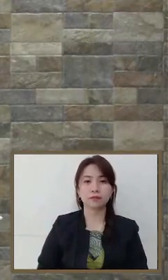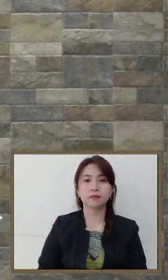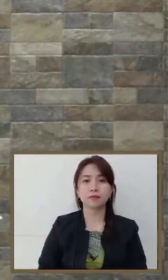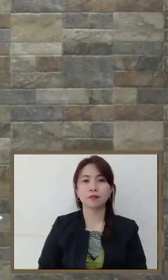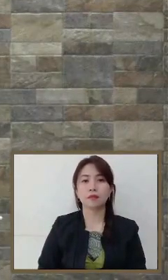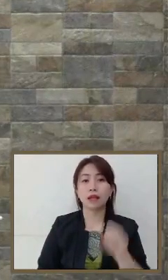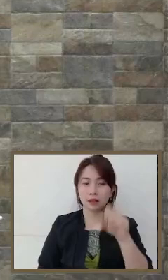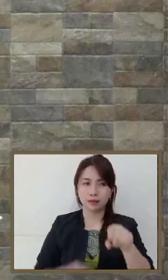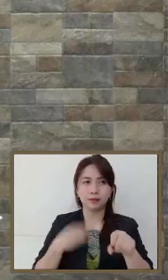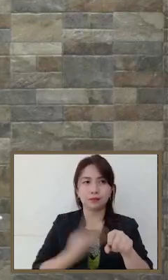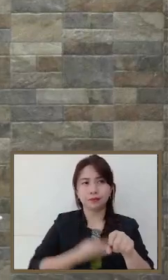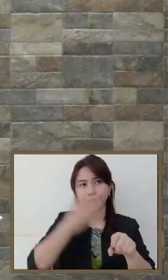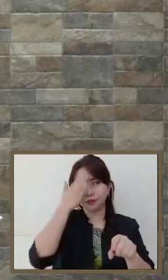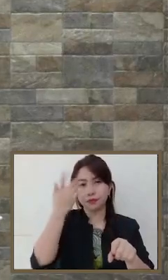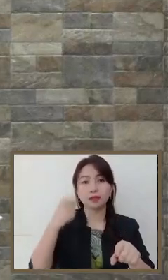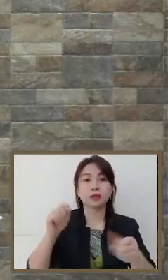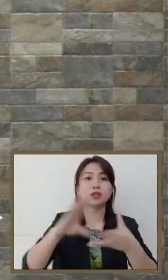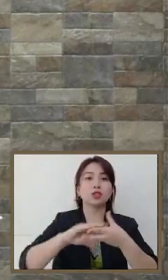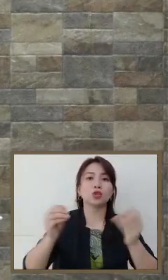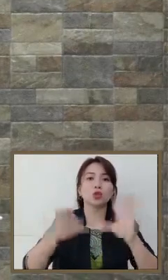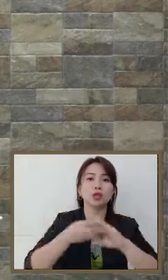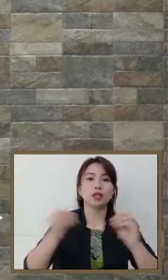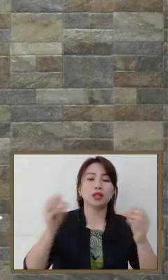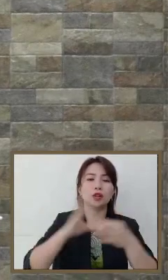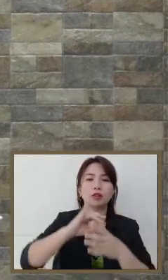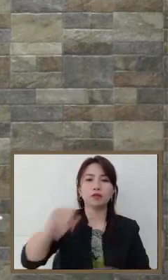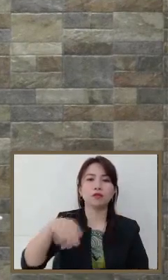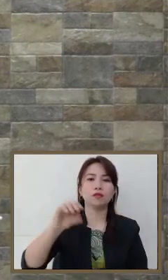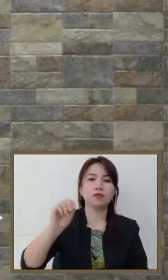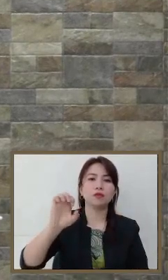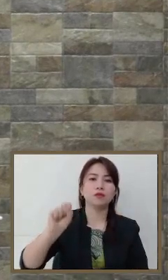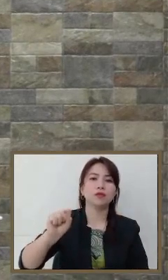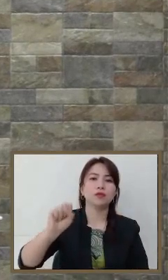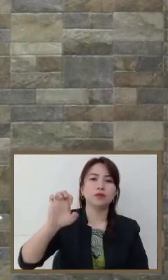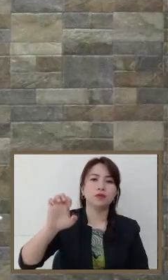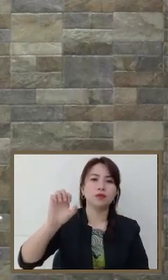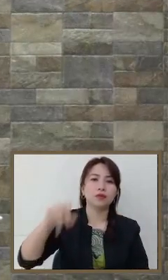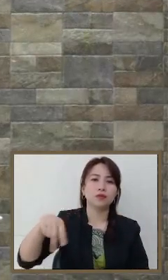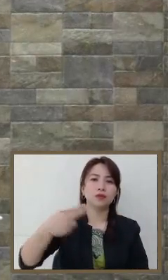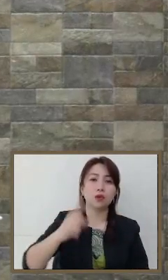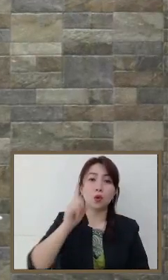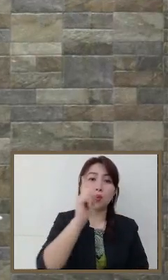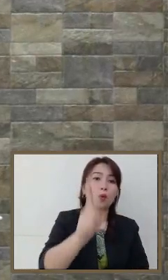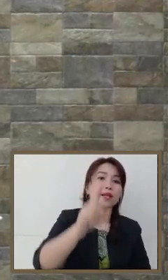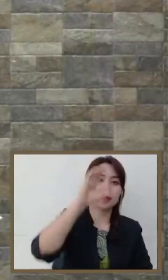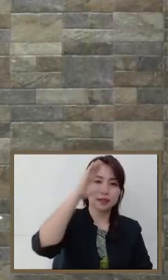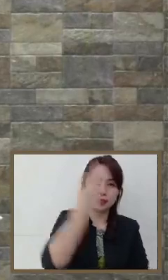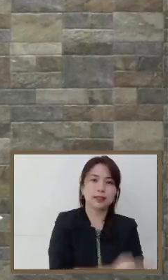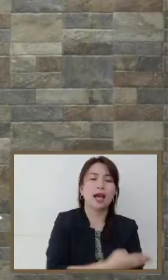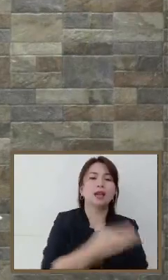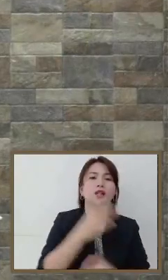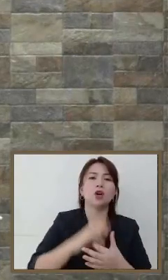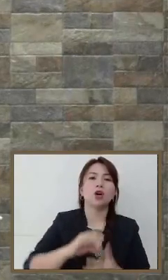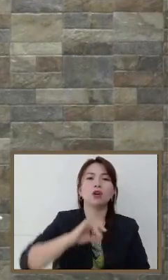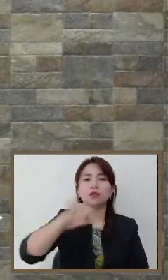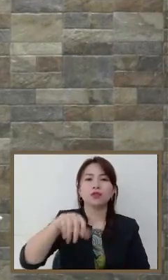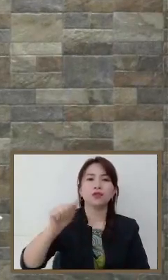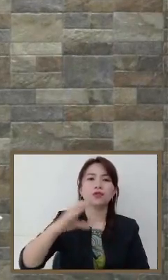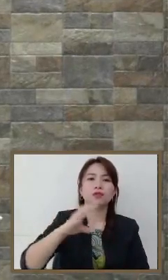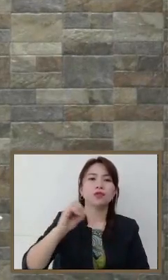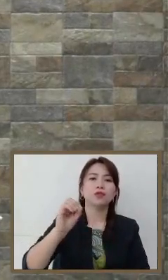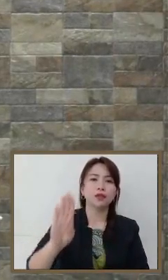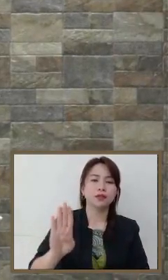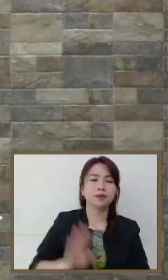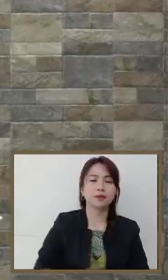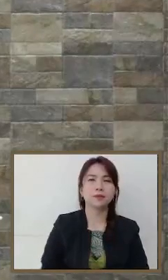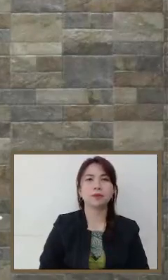background ni Joseph si Joseph po ay isang anak po isa sa mga anak ni ni ni Jacob o ni Israel at si Joseph